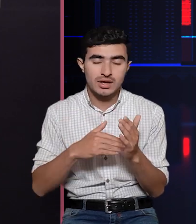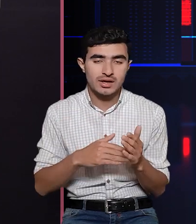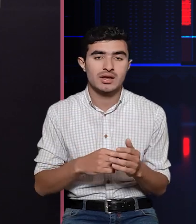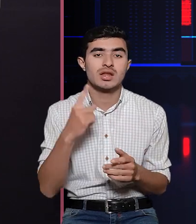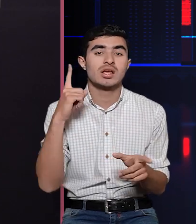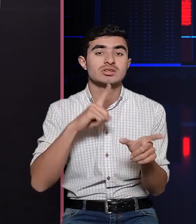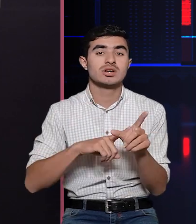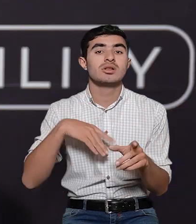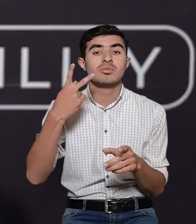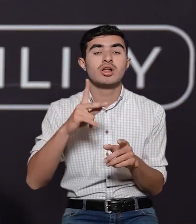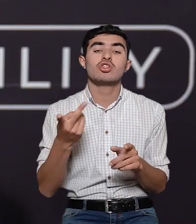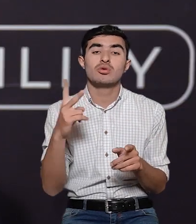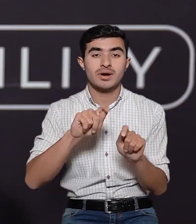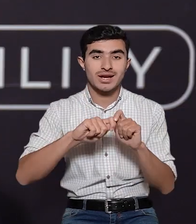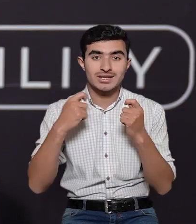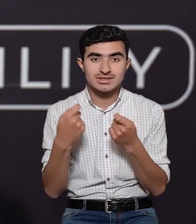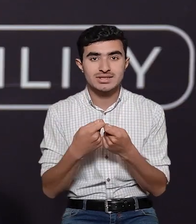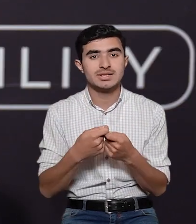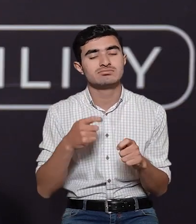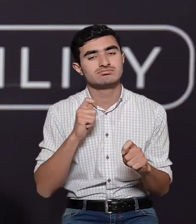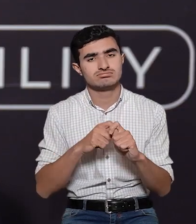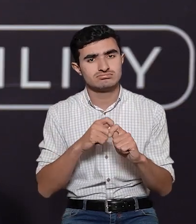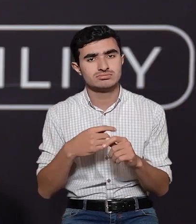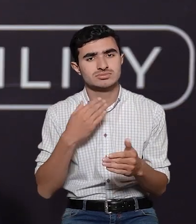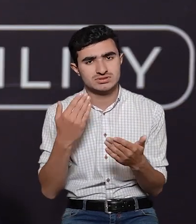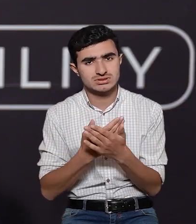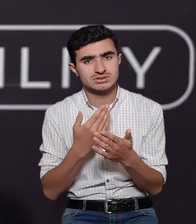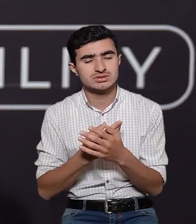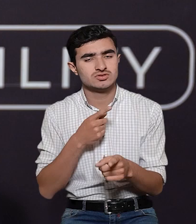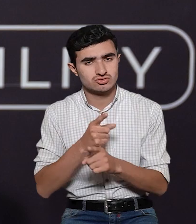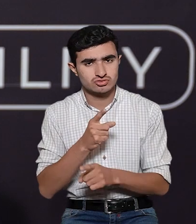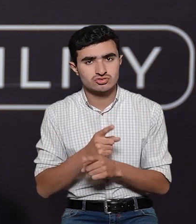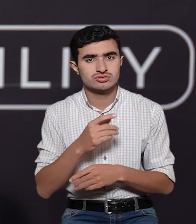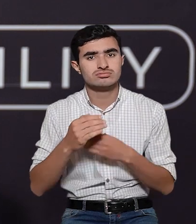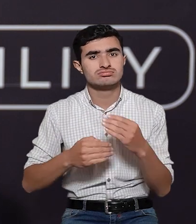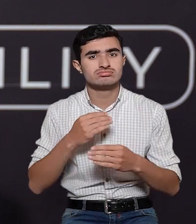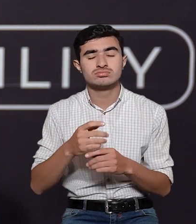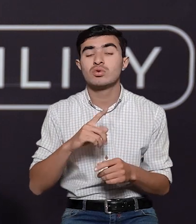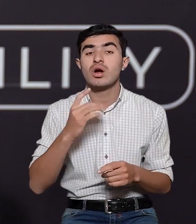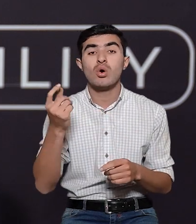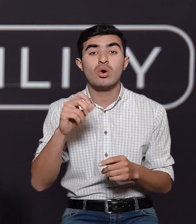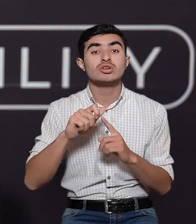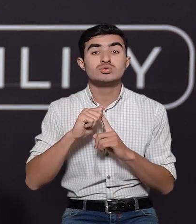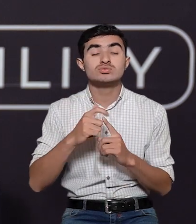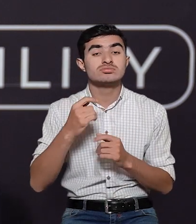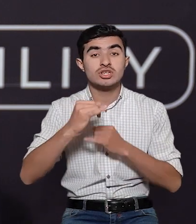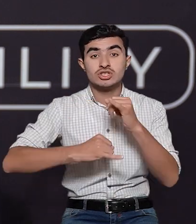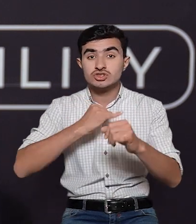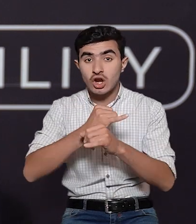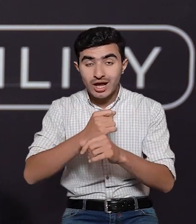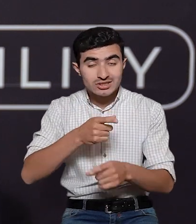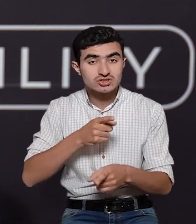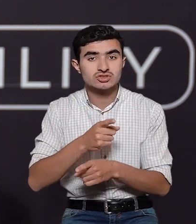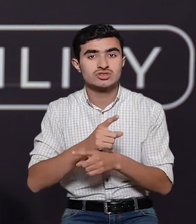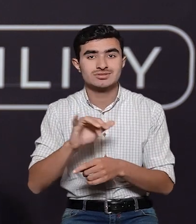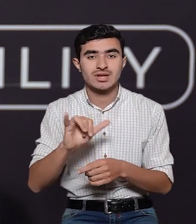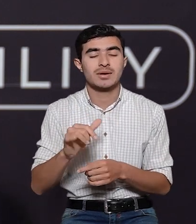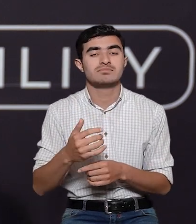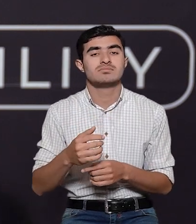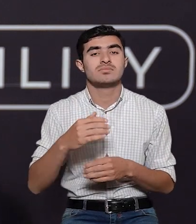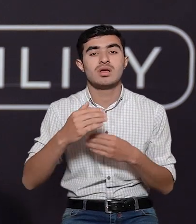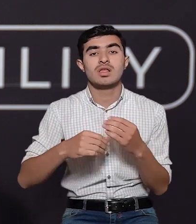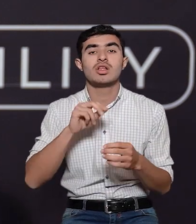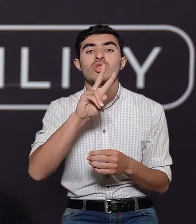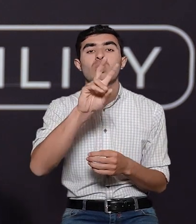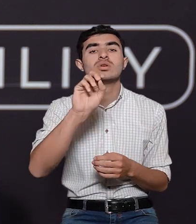بنائی، اور اس کے بعد ضروری تھا کہ اس ٹیم کو ٹرین کیا جائے انٹرنیشنل سٹینڈرڈز کے اوپر، اور فائنلی 2015 کے اندر ہمیں یو